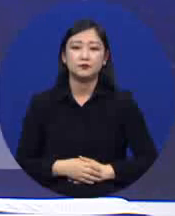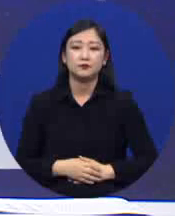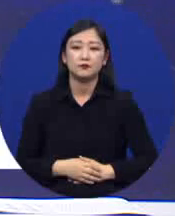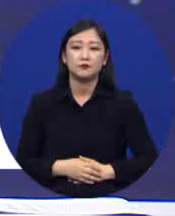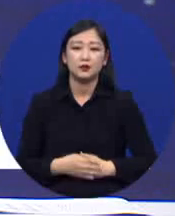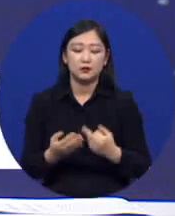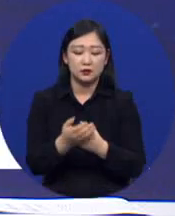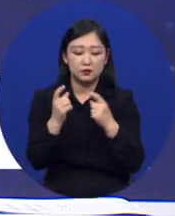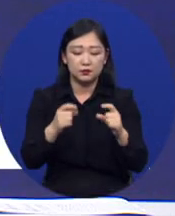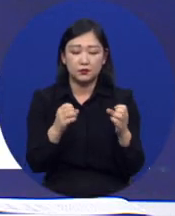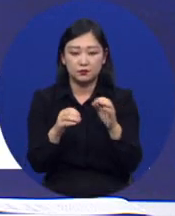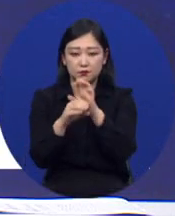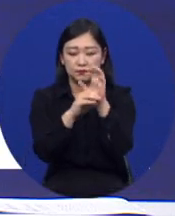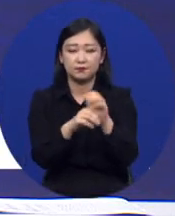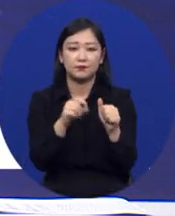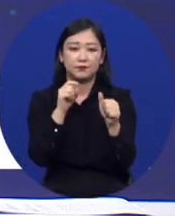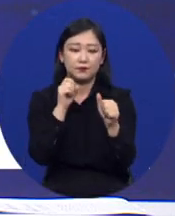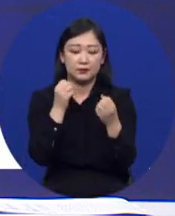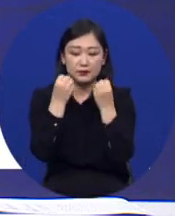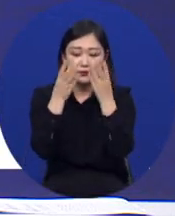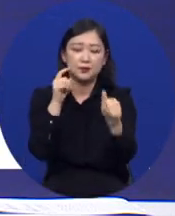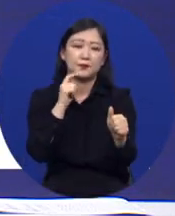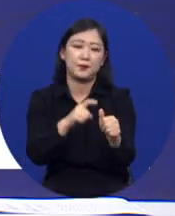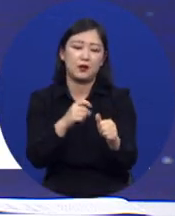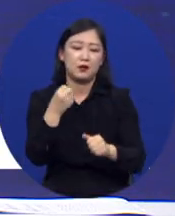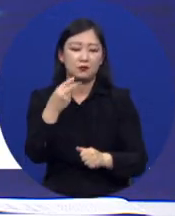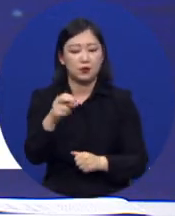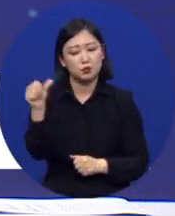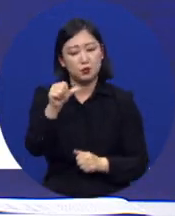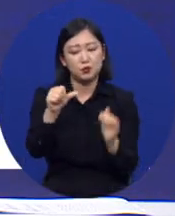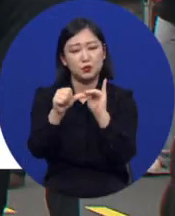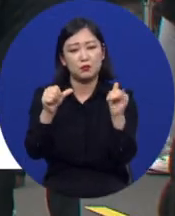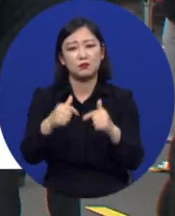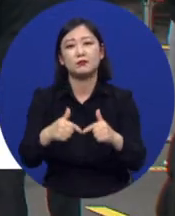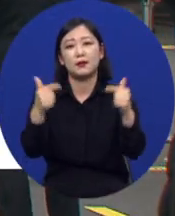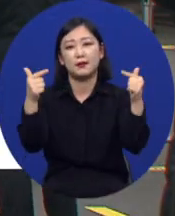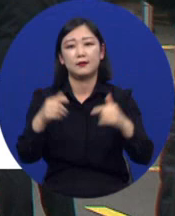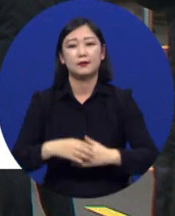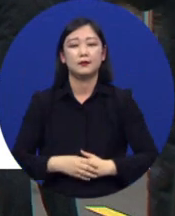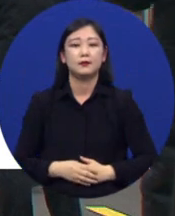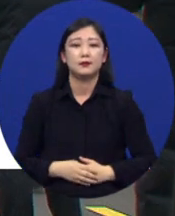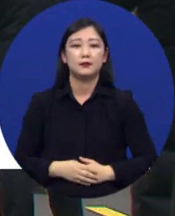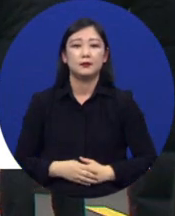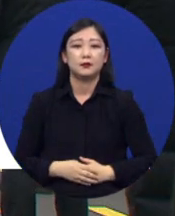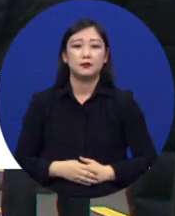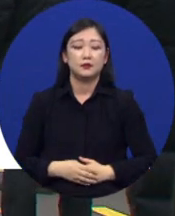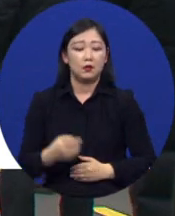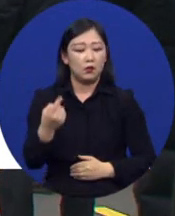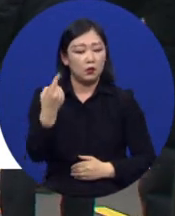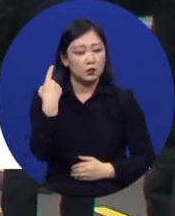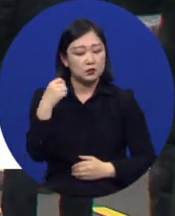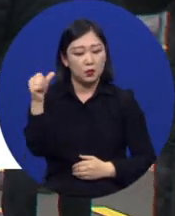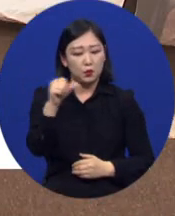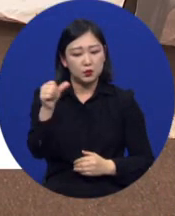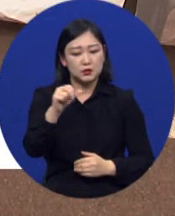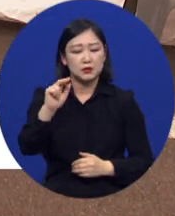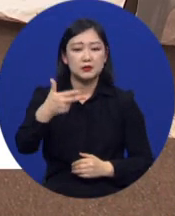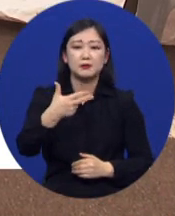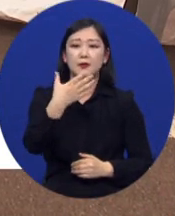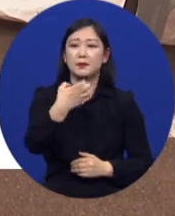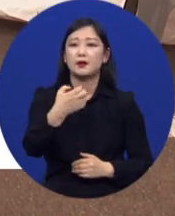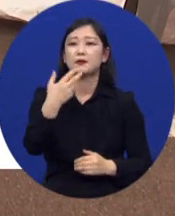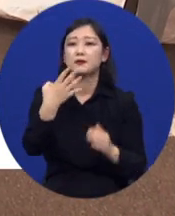제주지역 크로바 1 9 신규 확신 자수가 다시 5000명 때론 울었습니다 제주도는 어제 5700